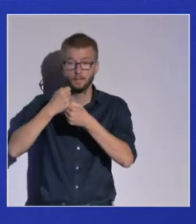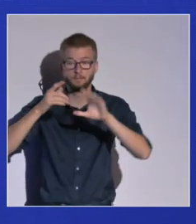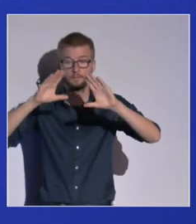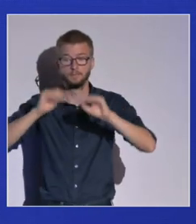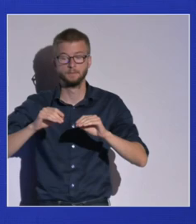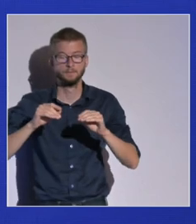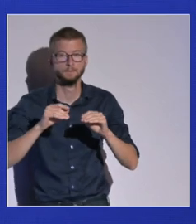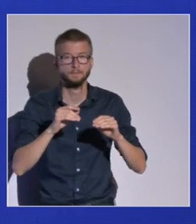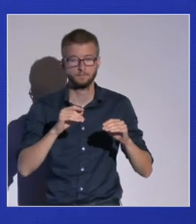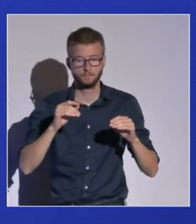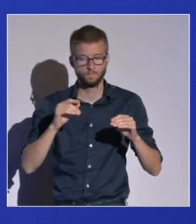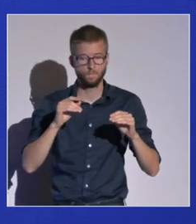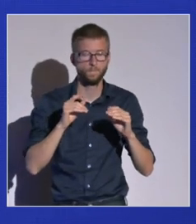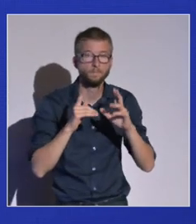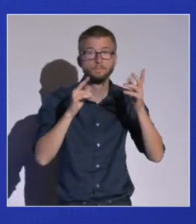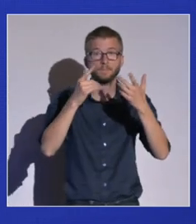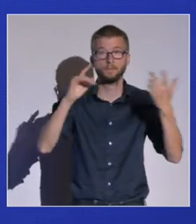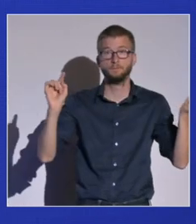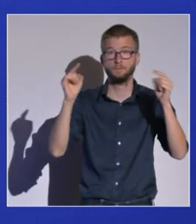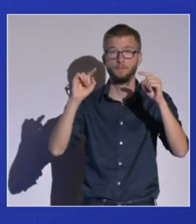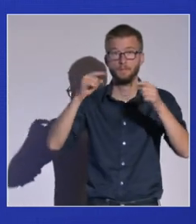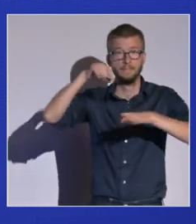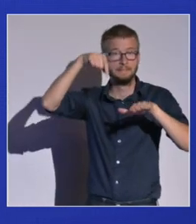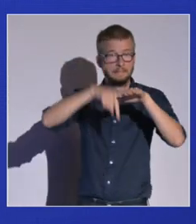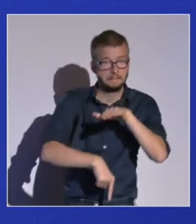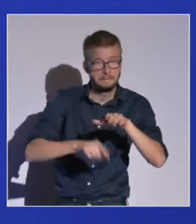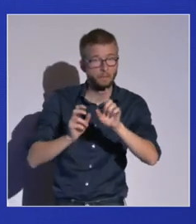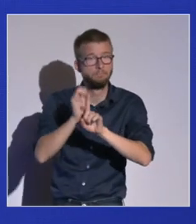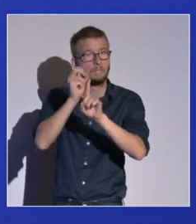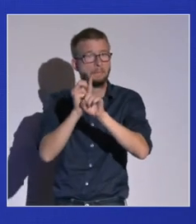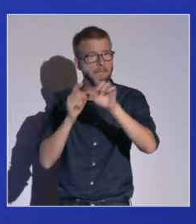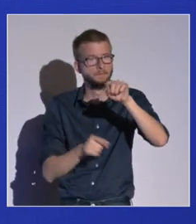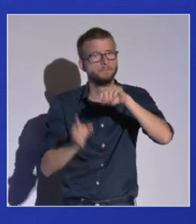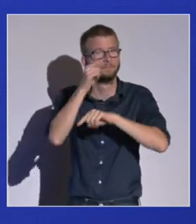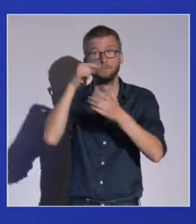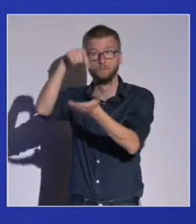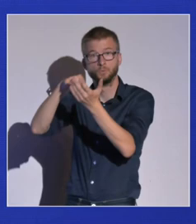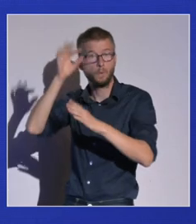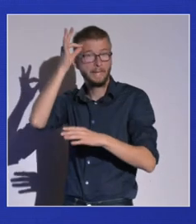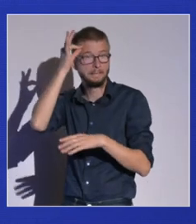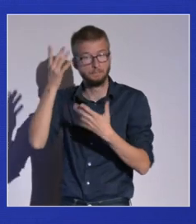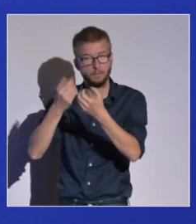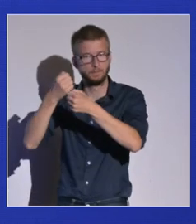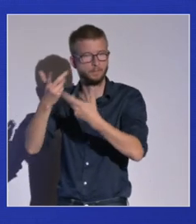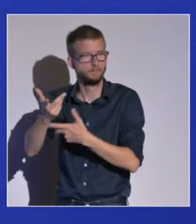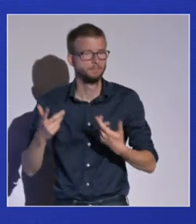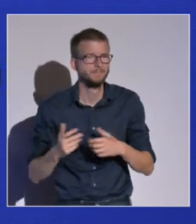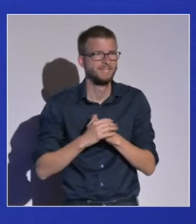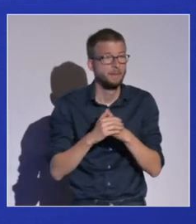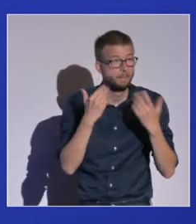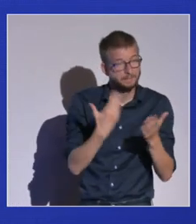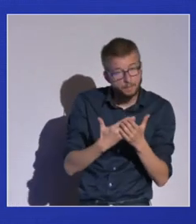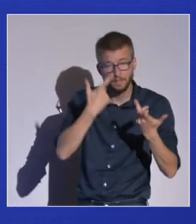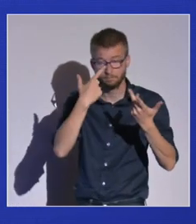désormais... Alors j'espère que ça va faire école. Mais il suffit de le vouloir parce que trouver un instrument de financement